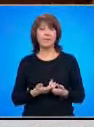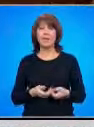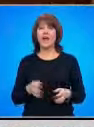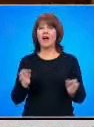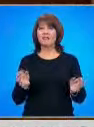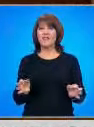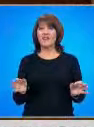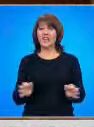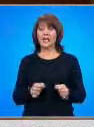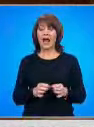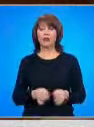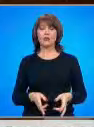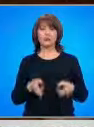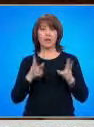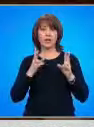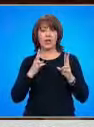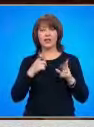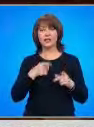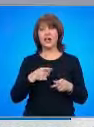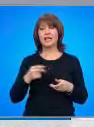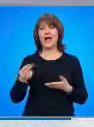решение ще бъде на администрацията на парламента.